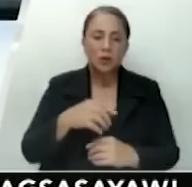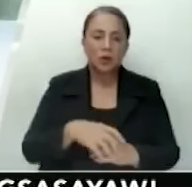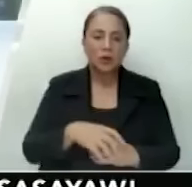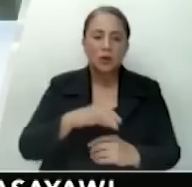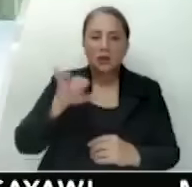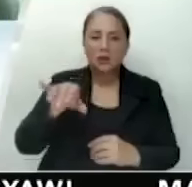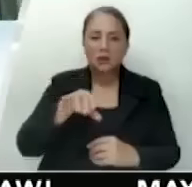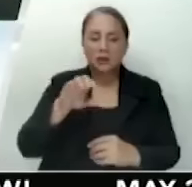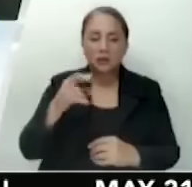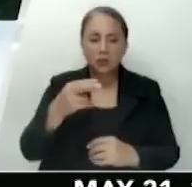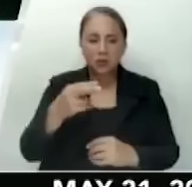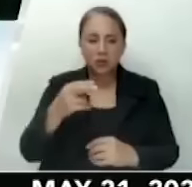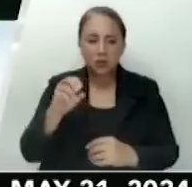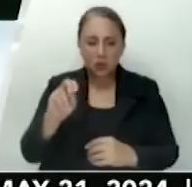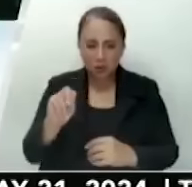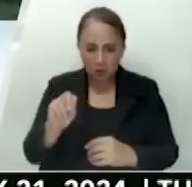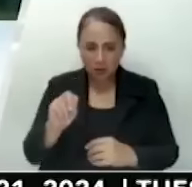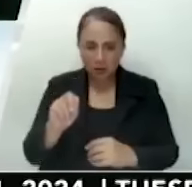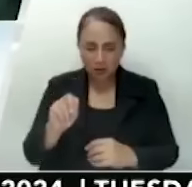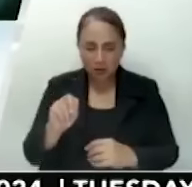Guzman.